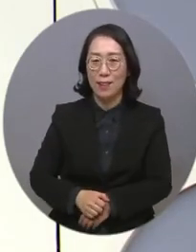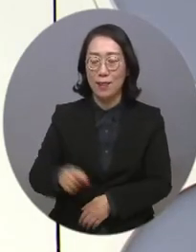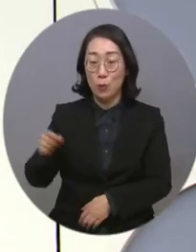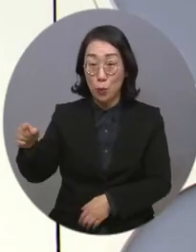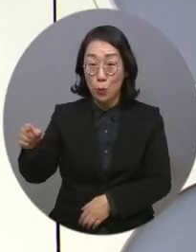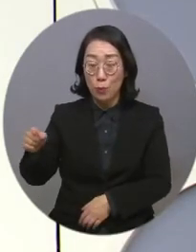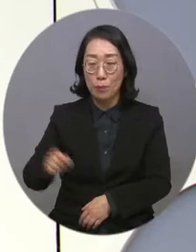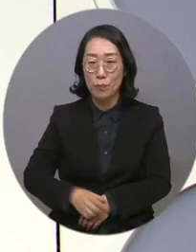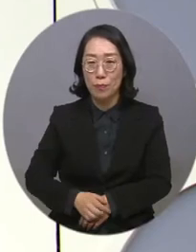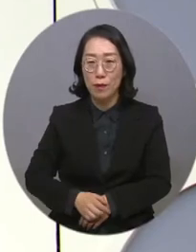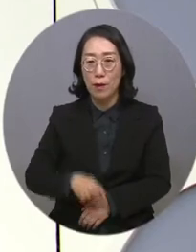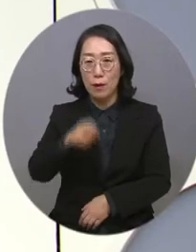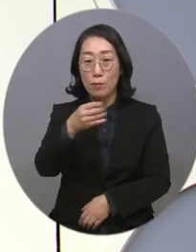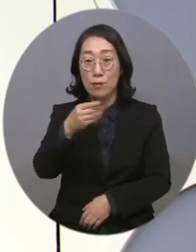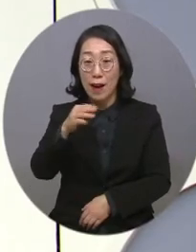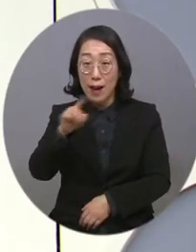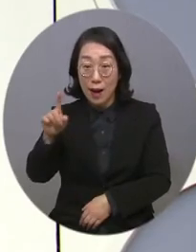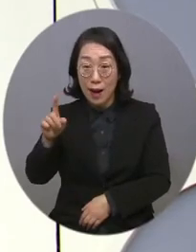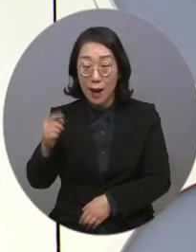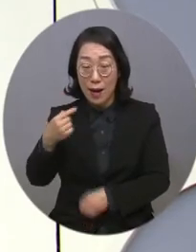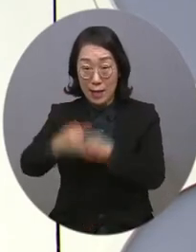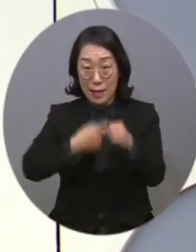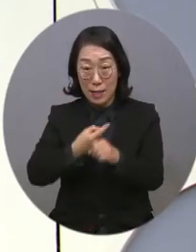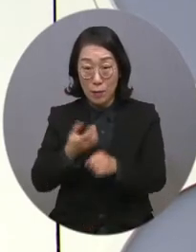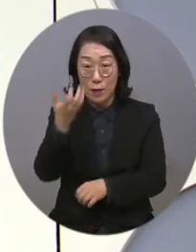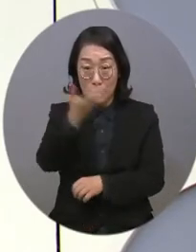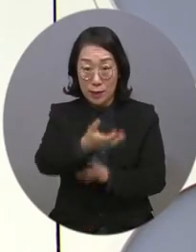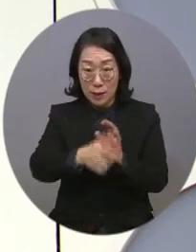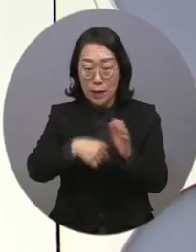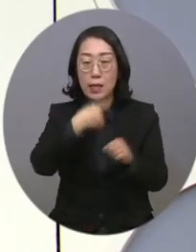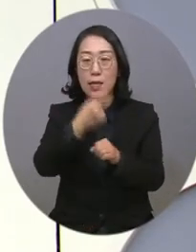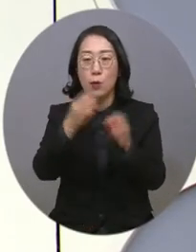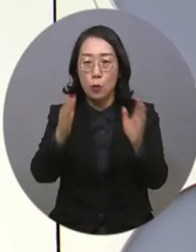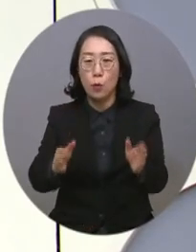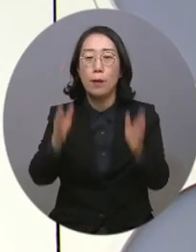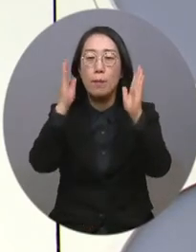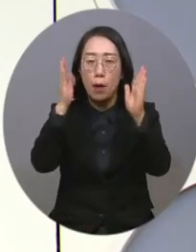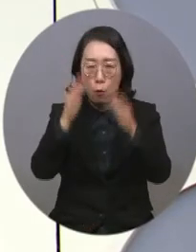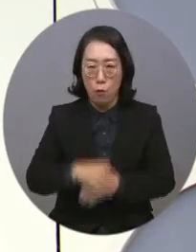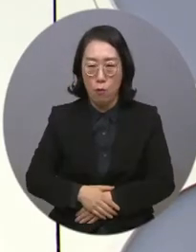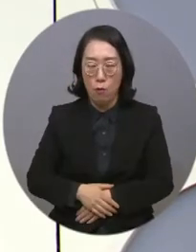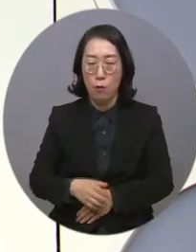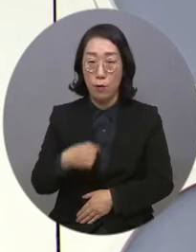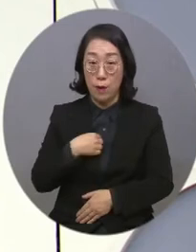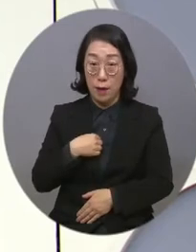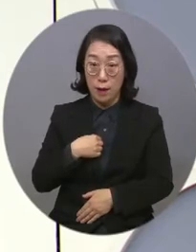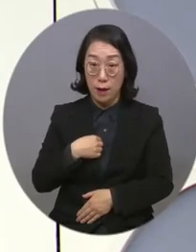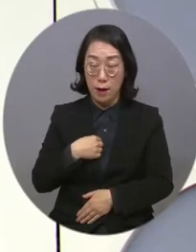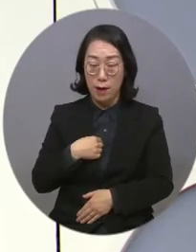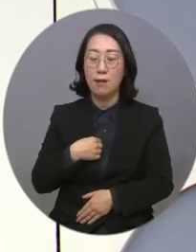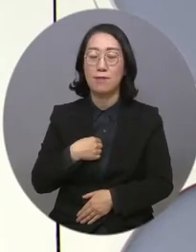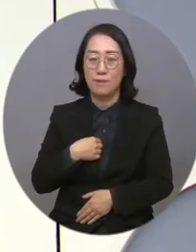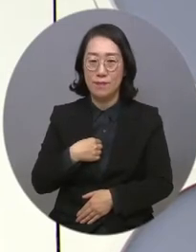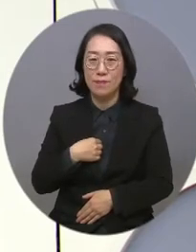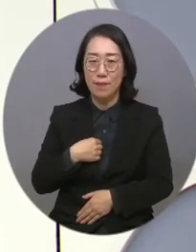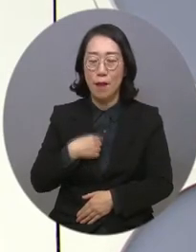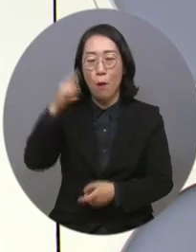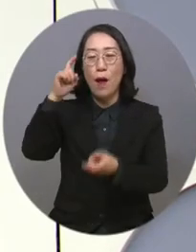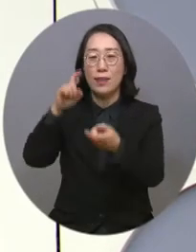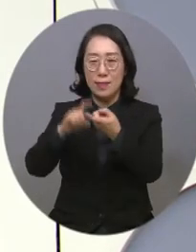때 거기서 본격적으로 이제 성악을 좀 공부하고 했습니다. 그러다 보니까 제가 자연스럽게 이제